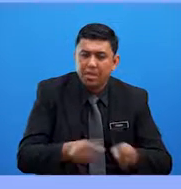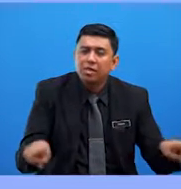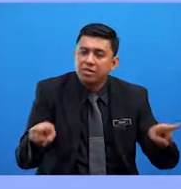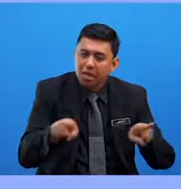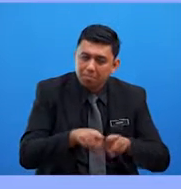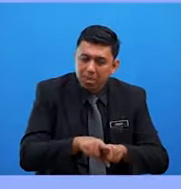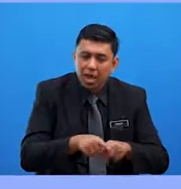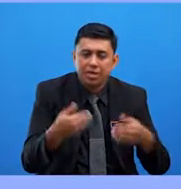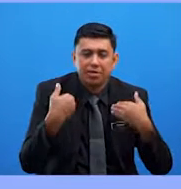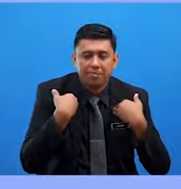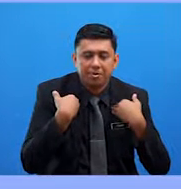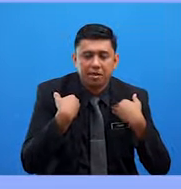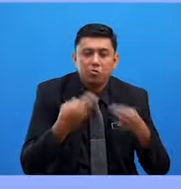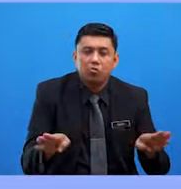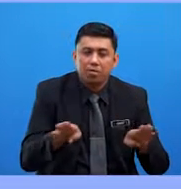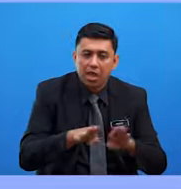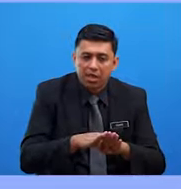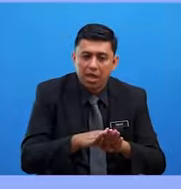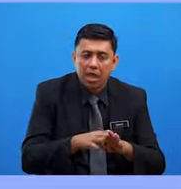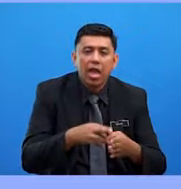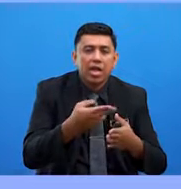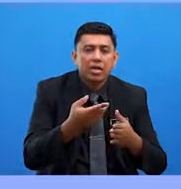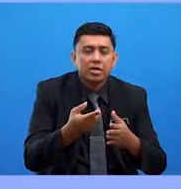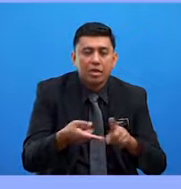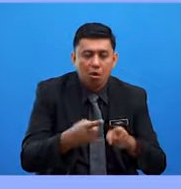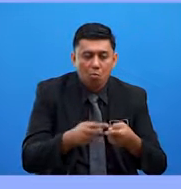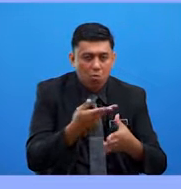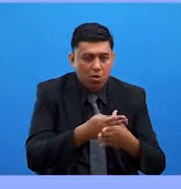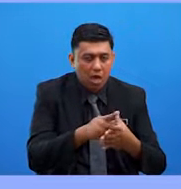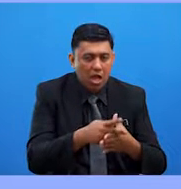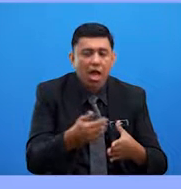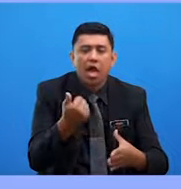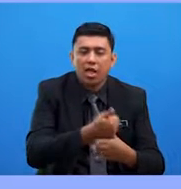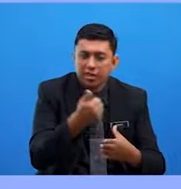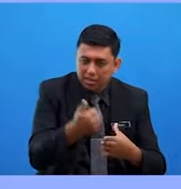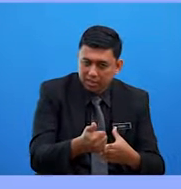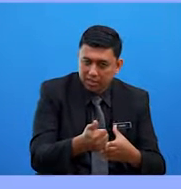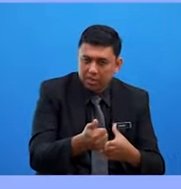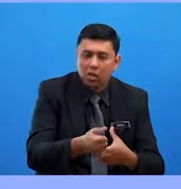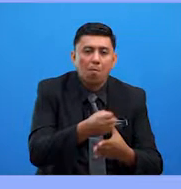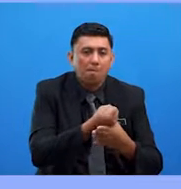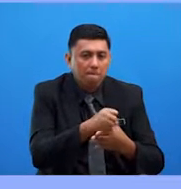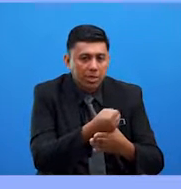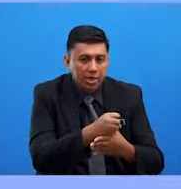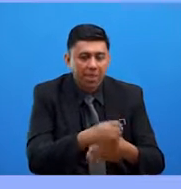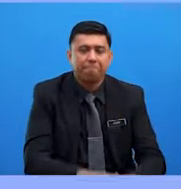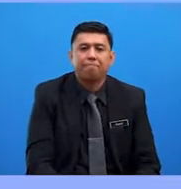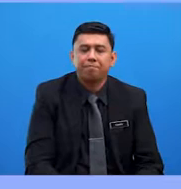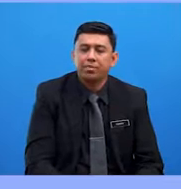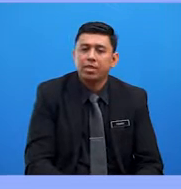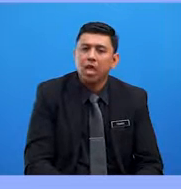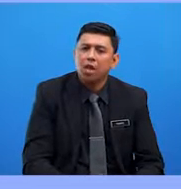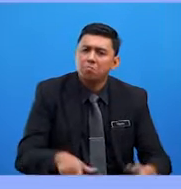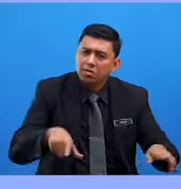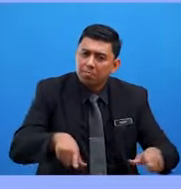ada sebagai rakan kongsi atau pemegang saham. Yang keempat, melibatkan